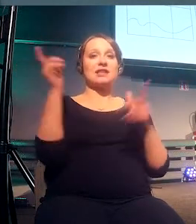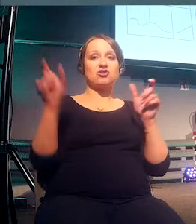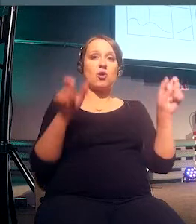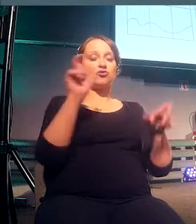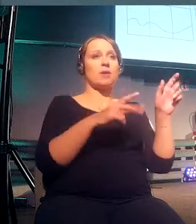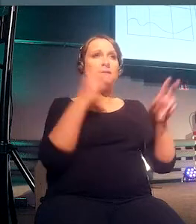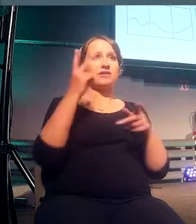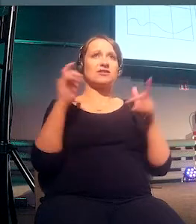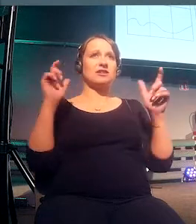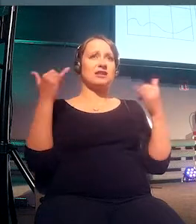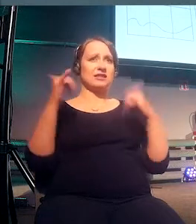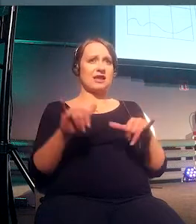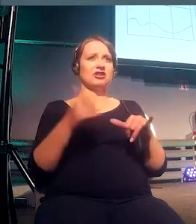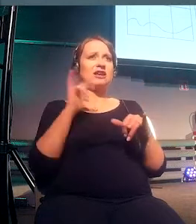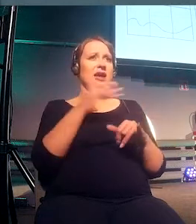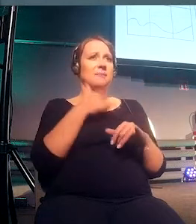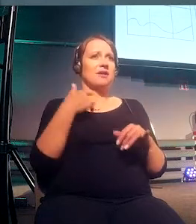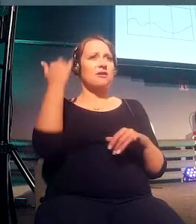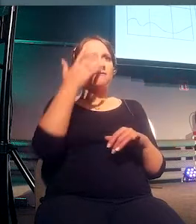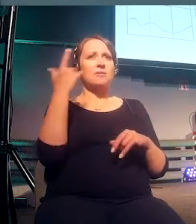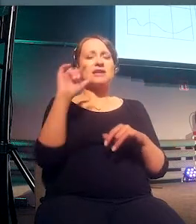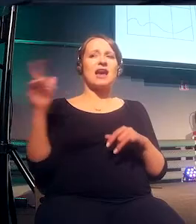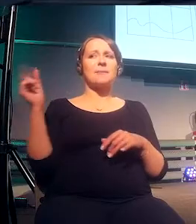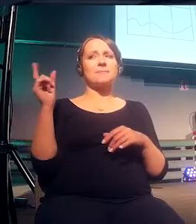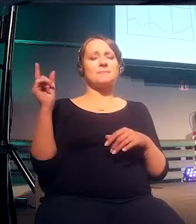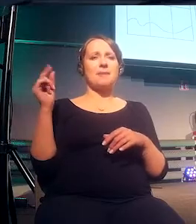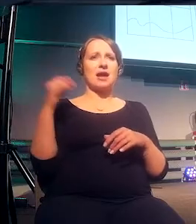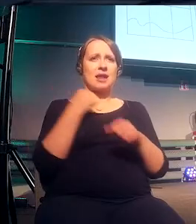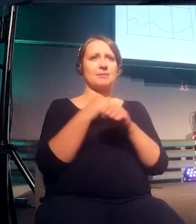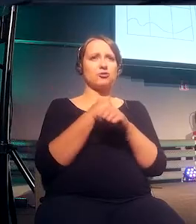inaczej niż sobie wyobrażamy w teamie projektowym,